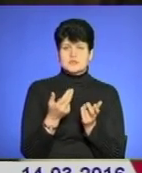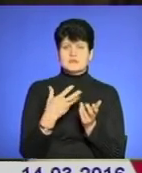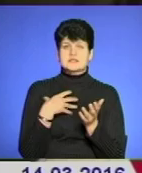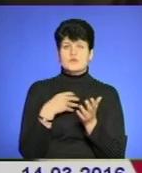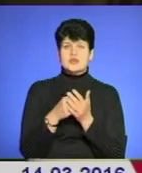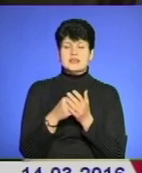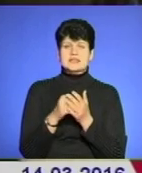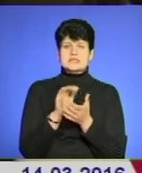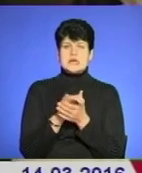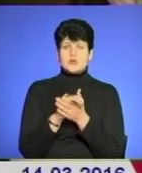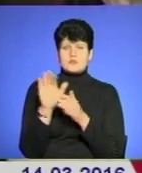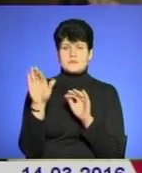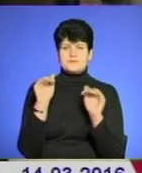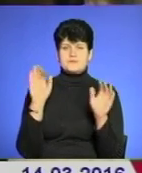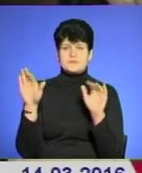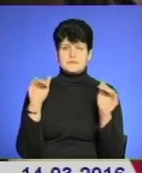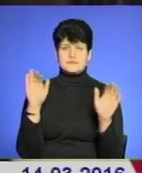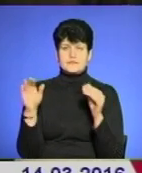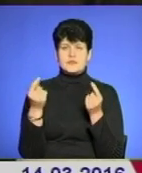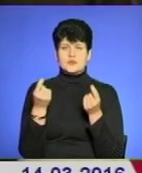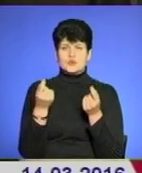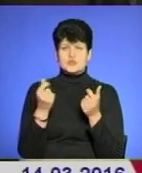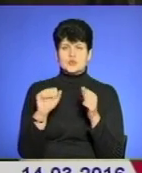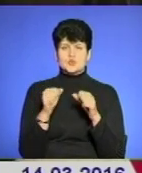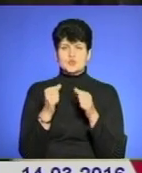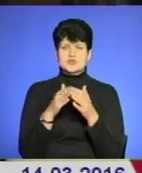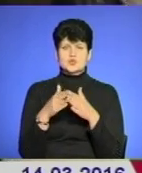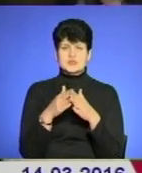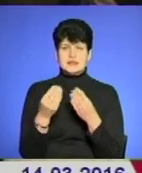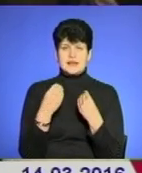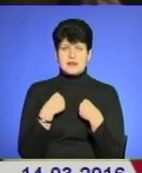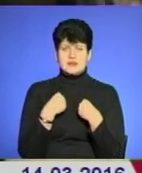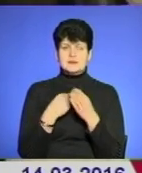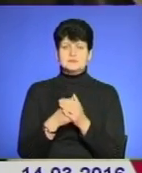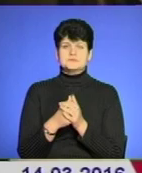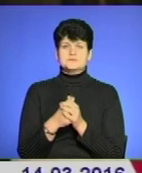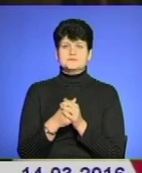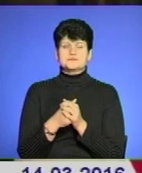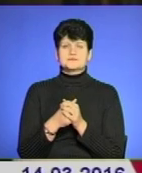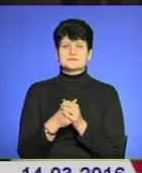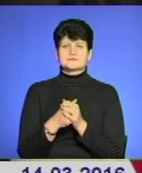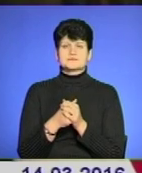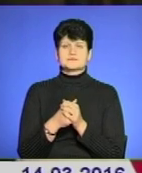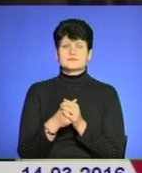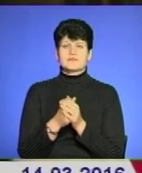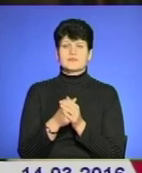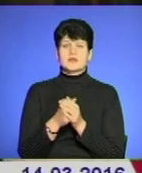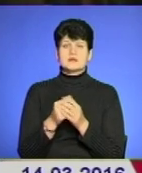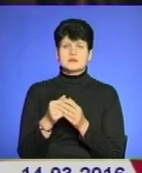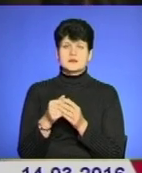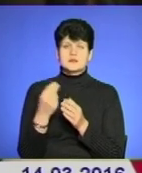своїх знайомих позичили, трошки друзі, трошки сусіди дали. От, з боргу теж